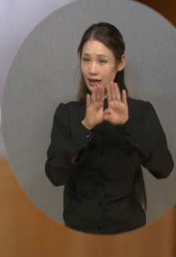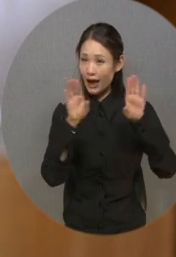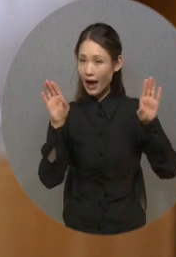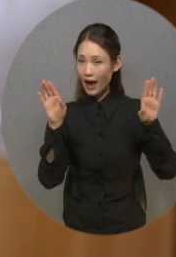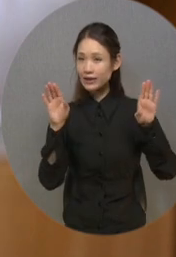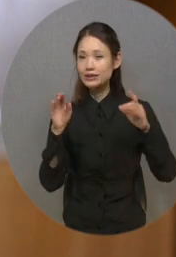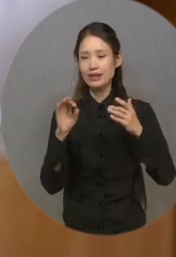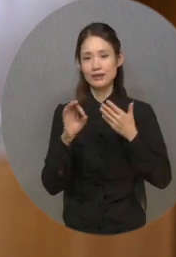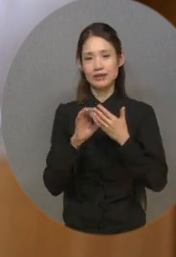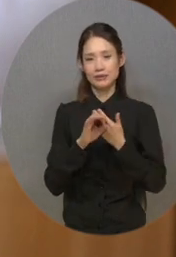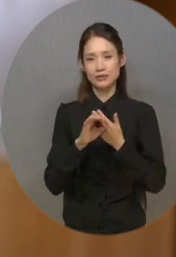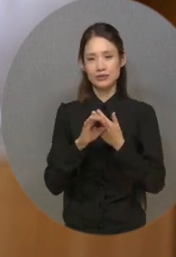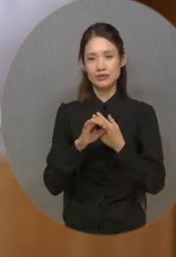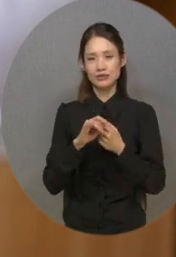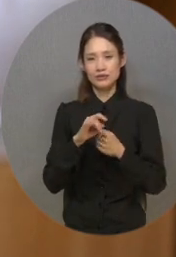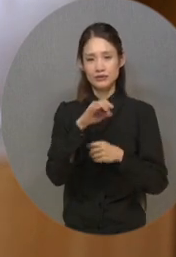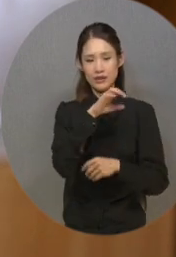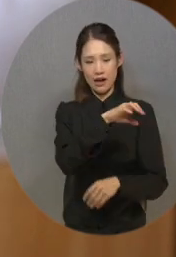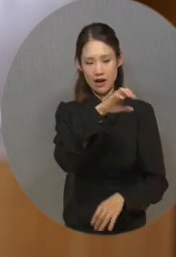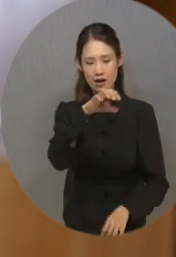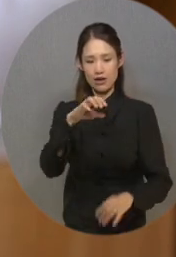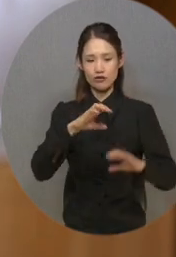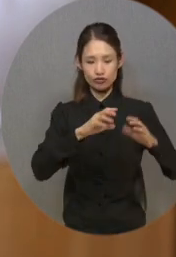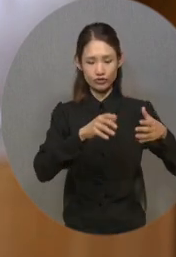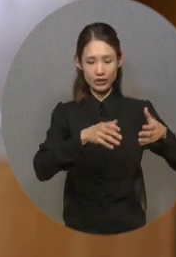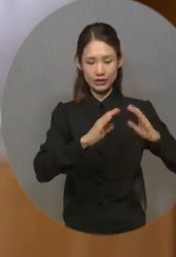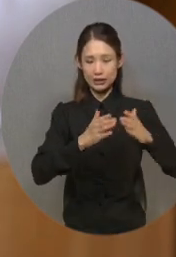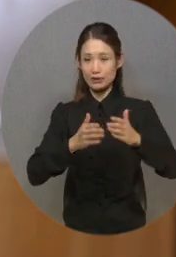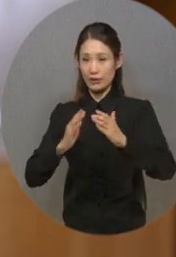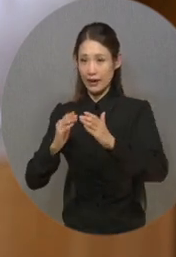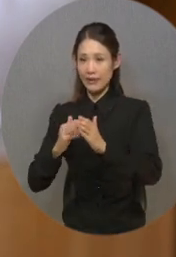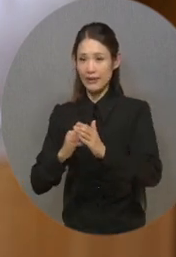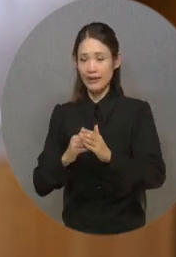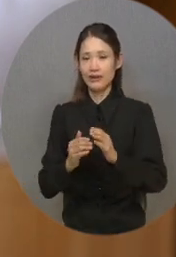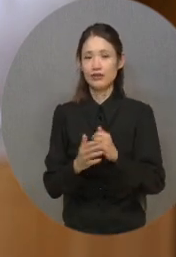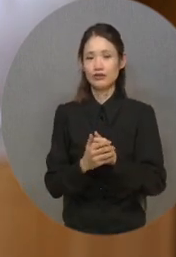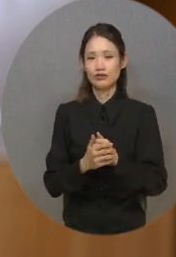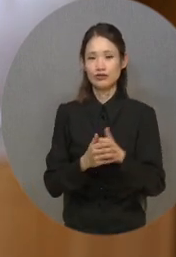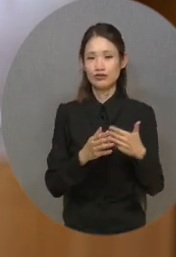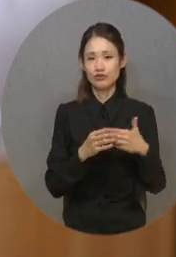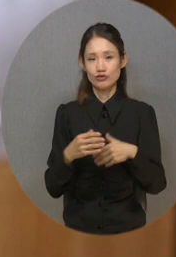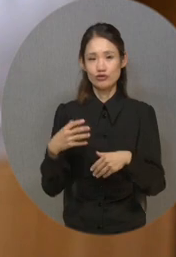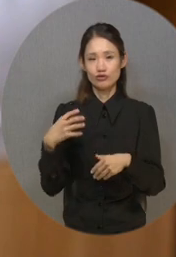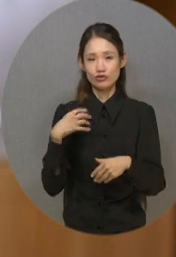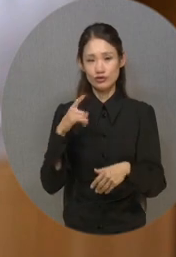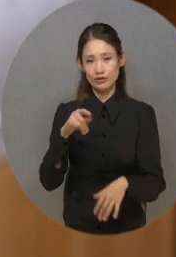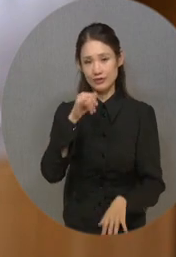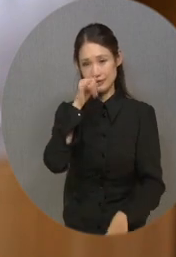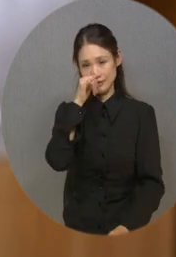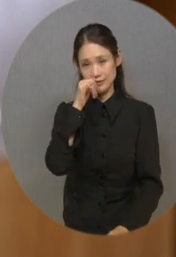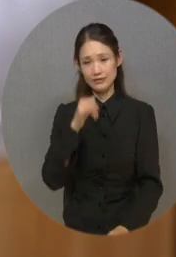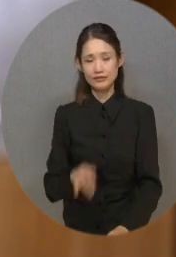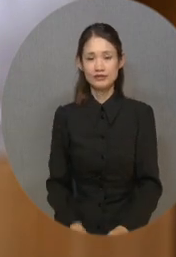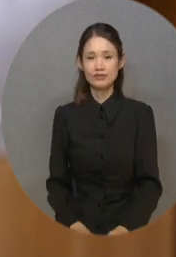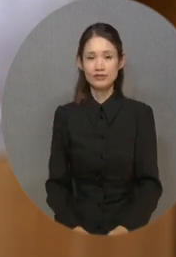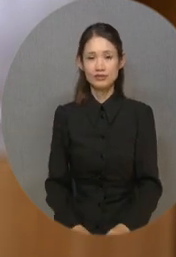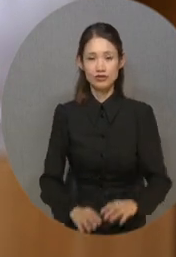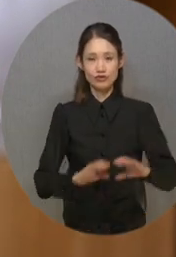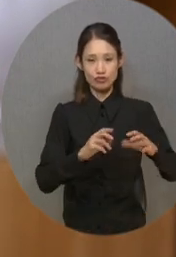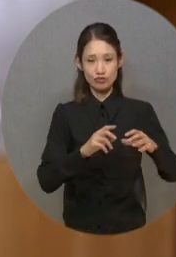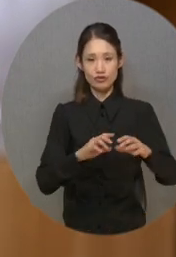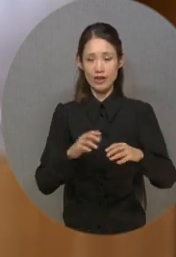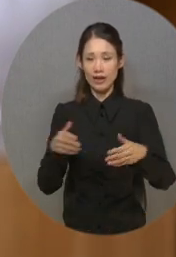개최하게 되면 그게 각 국가관이 들어오지 않습니까? 네, 네, 어떤 네. 엑스포의 주제가 있으면 주제관이 발의 됩니다. 근데 그